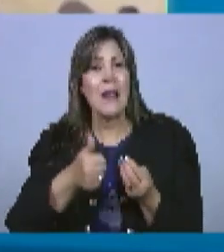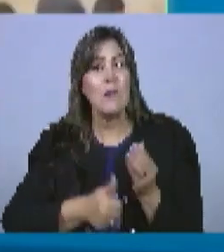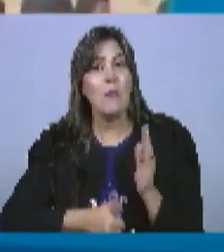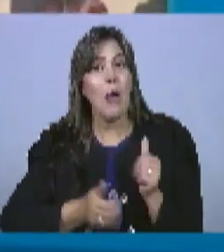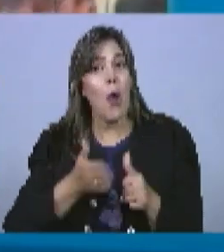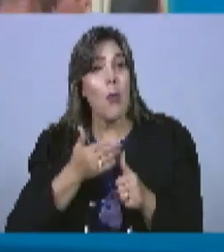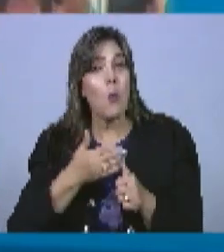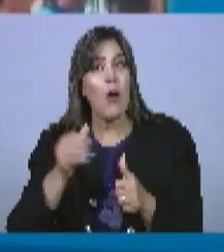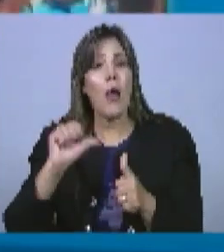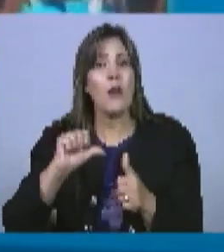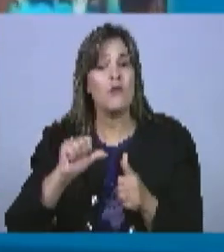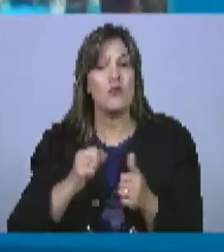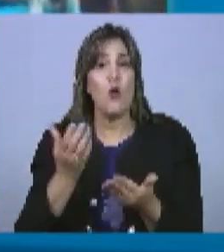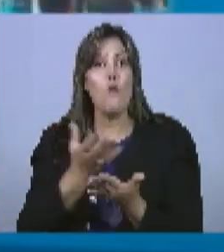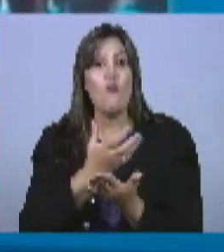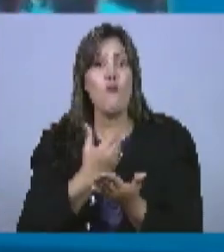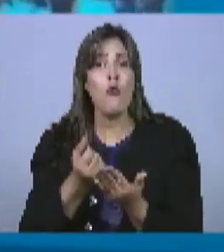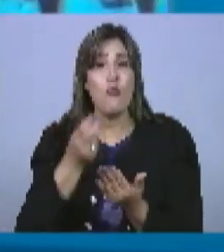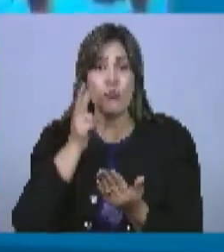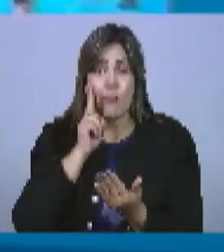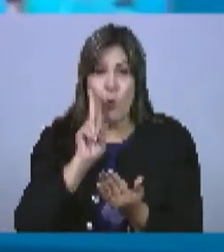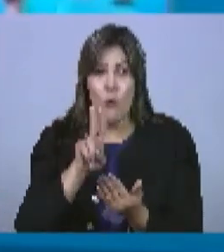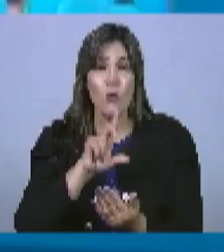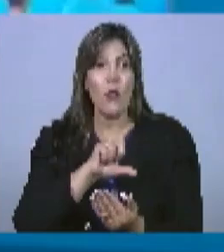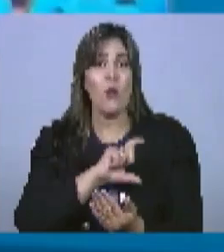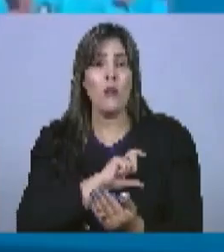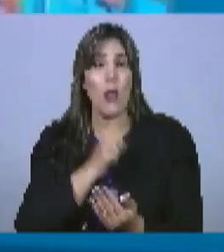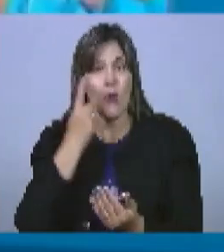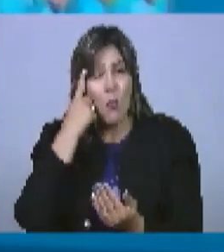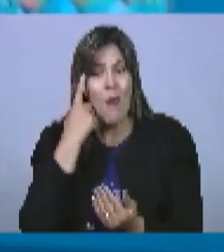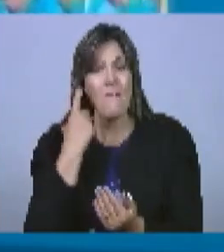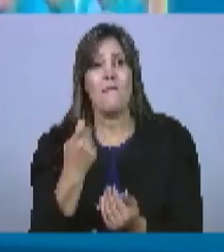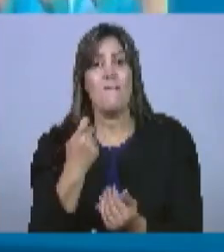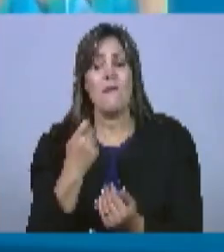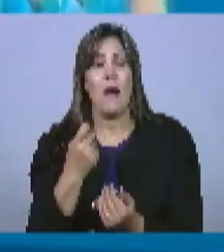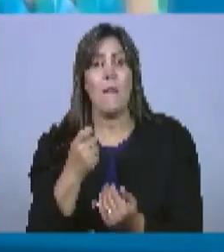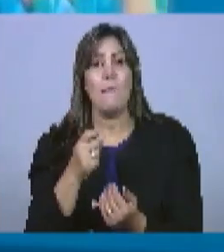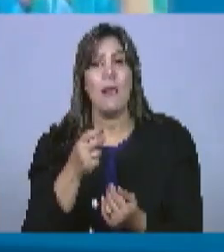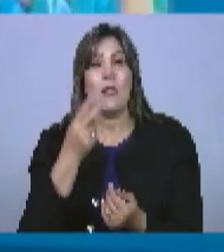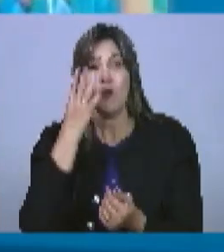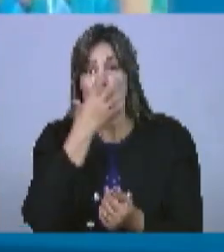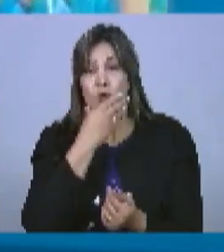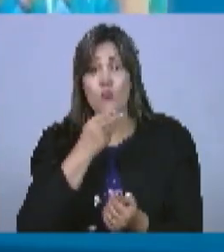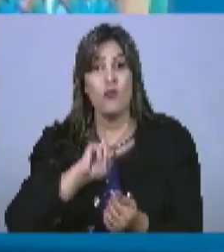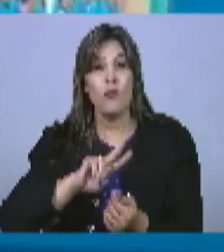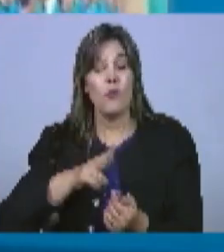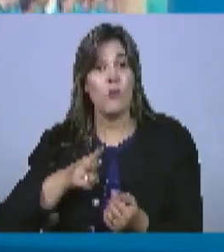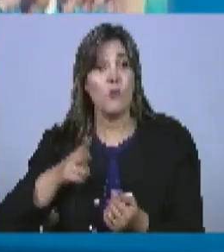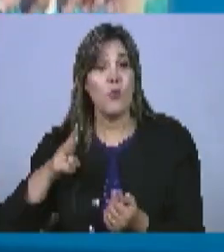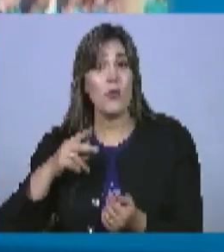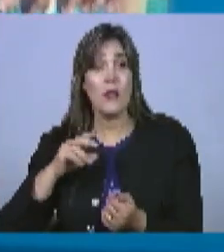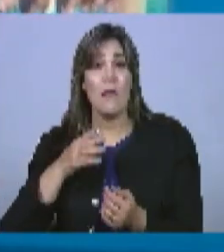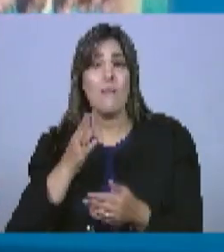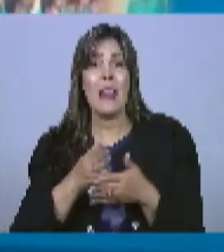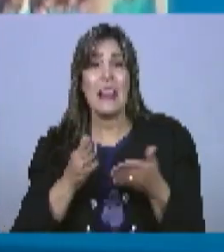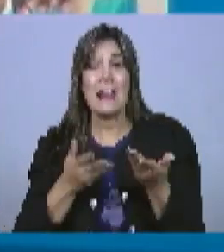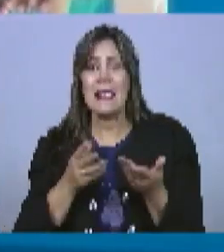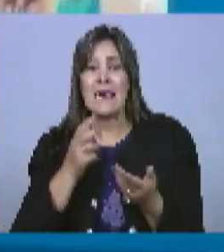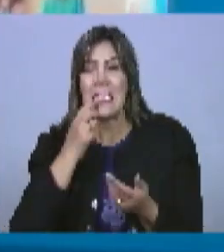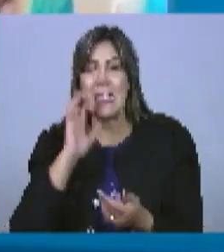الفرص المتاحه قدام الطالب ان هو يتعرف على جوانب مختلفه للتنشئه والعمليه